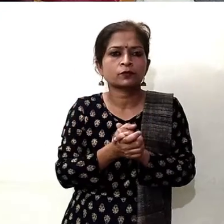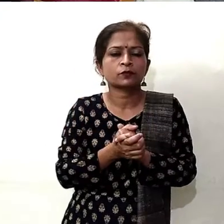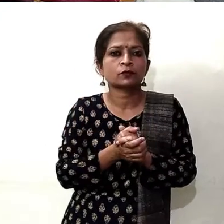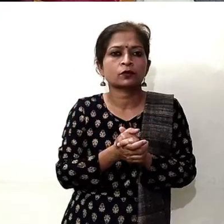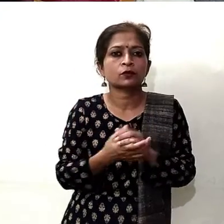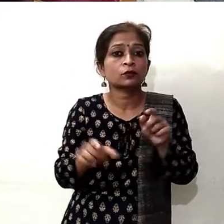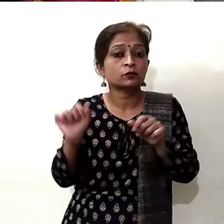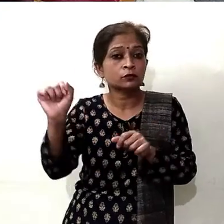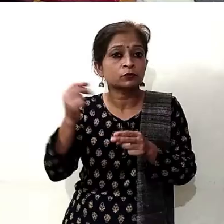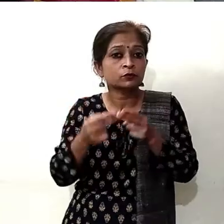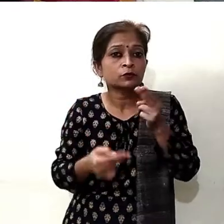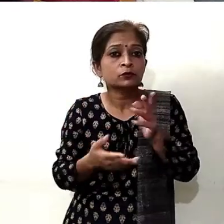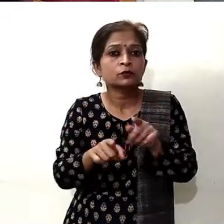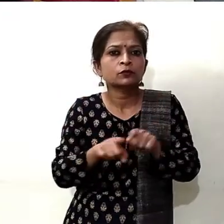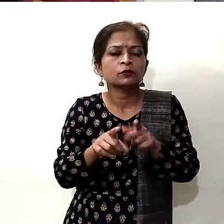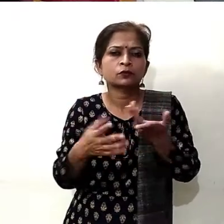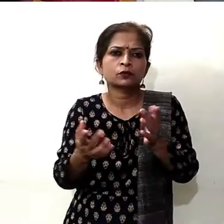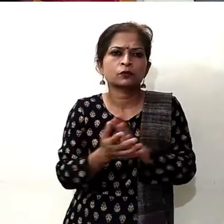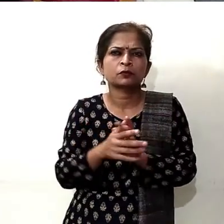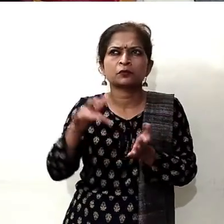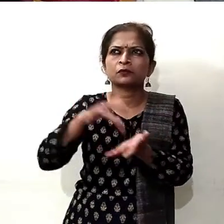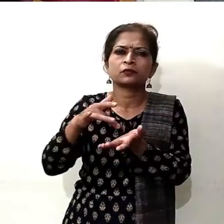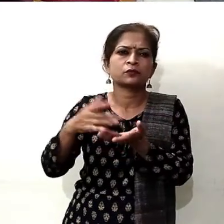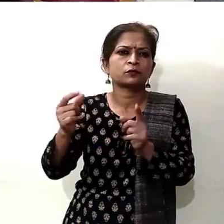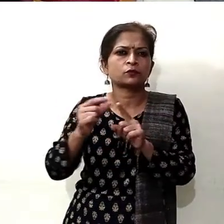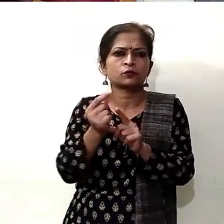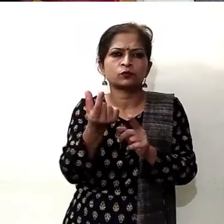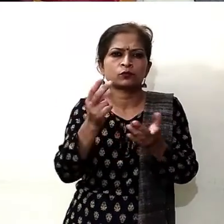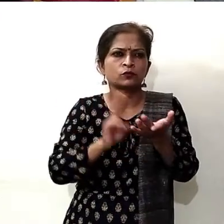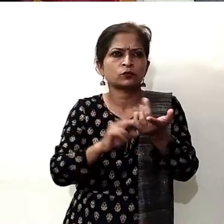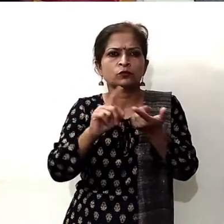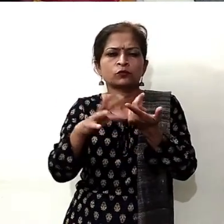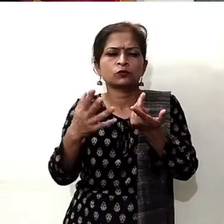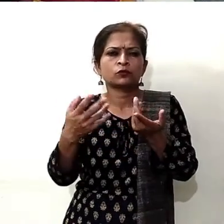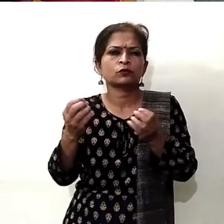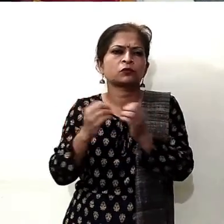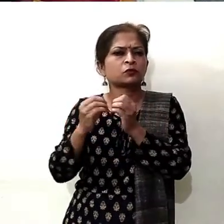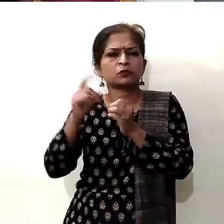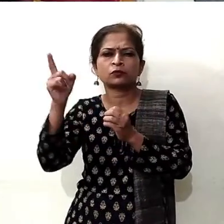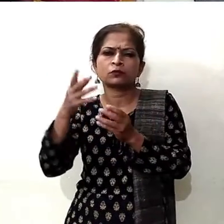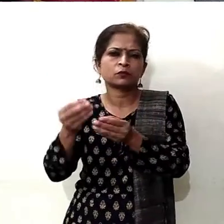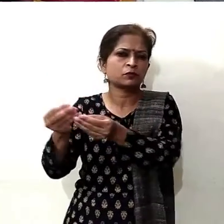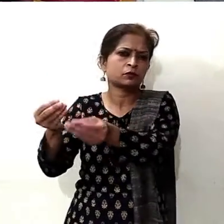के आसपास, पुणे आसपास या इधर बम्बई के आसपास एक जगह का